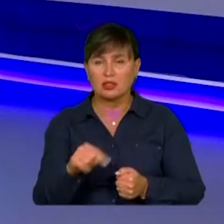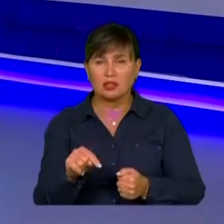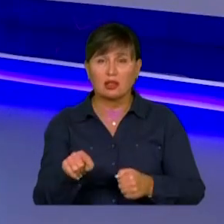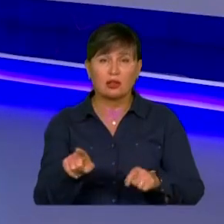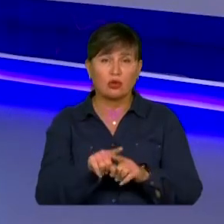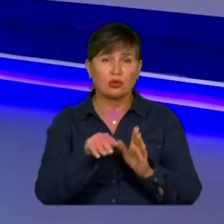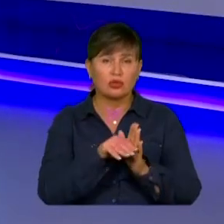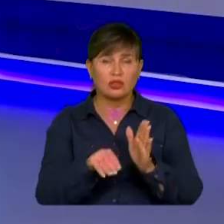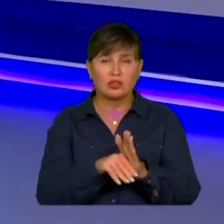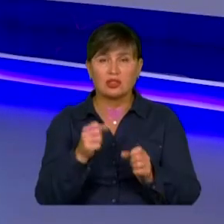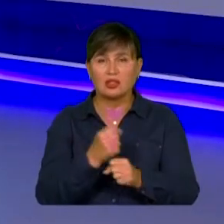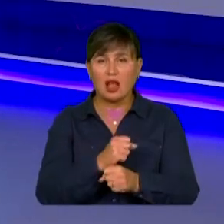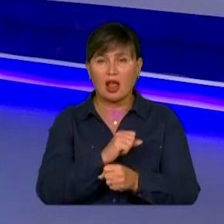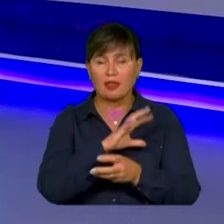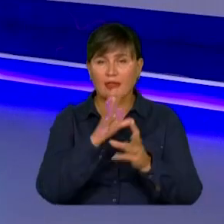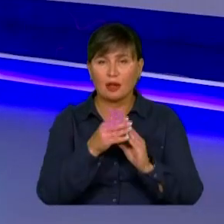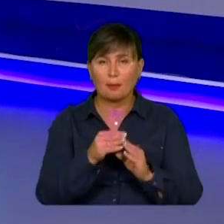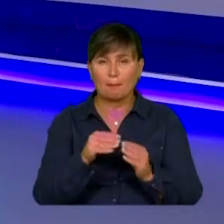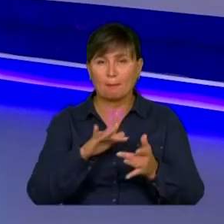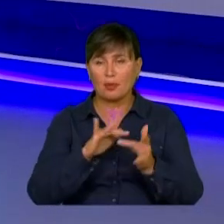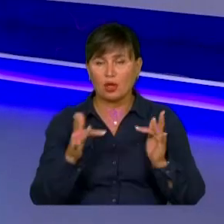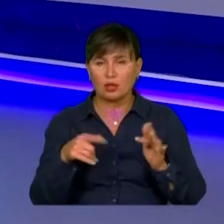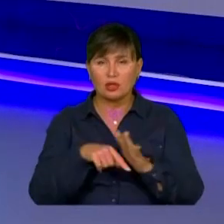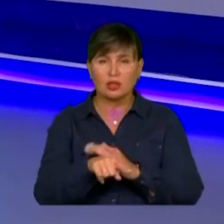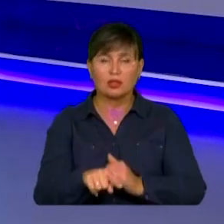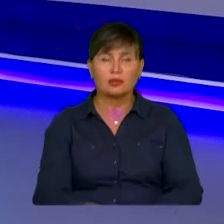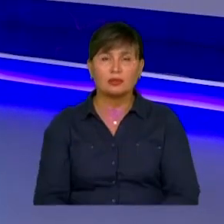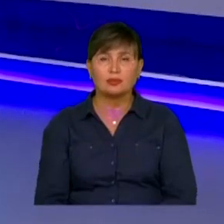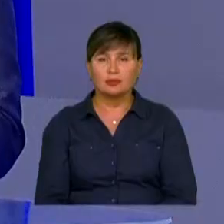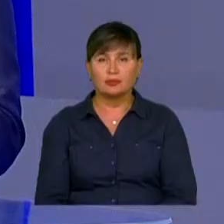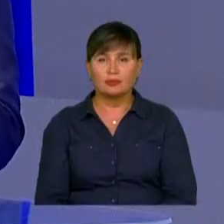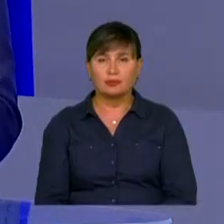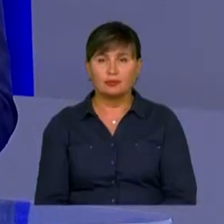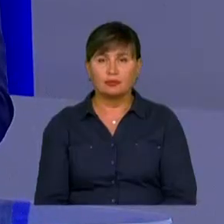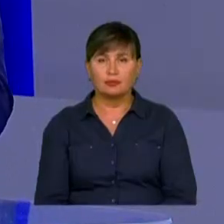Такую статистику привели аналитики портала ranking.kz.